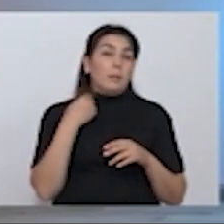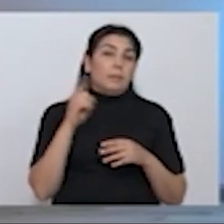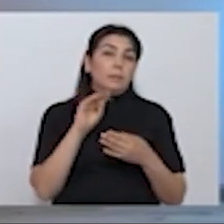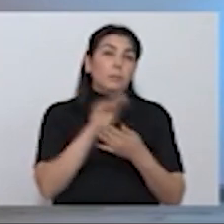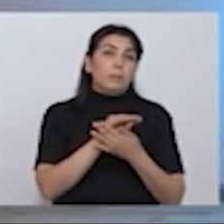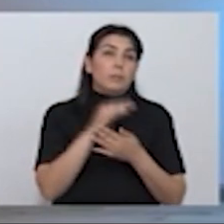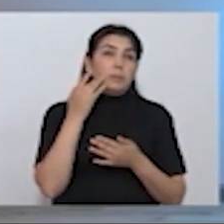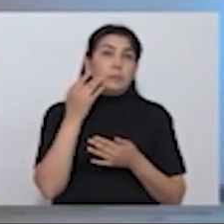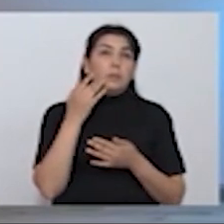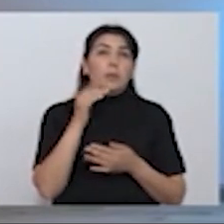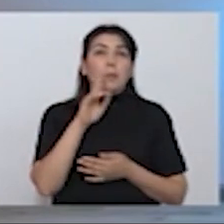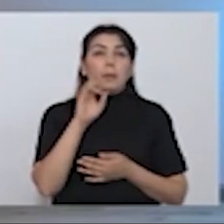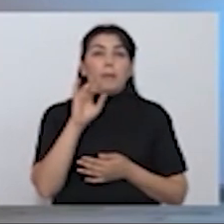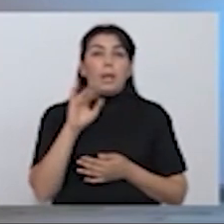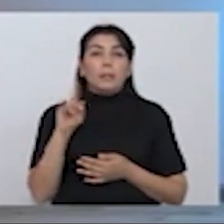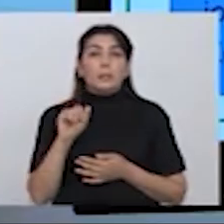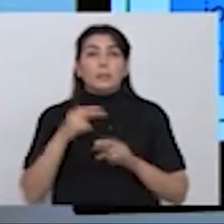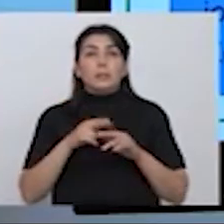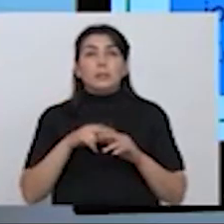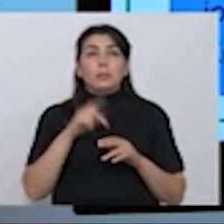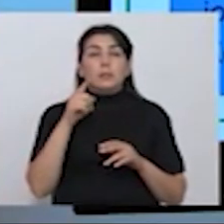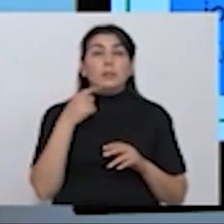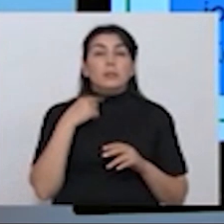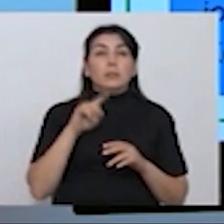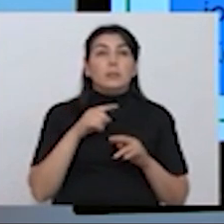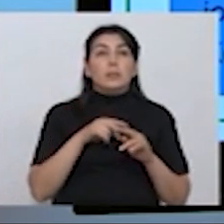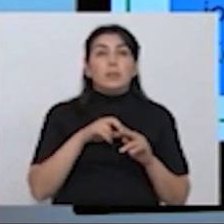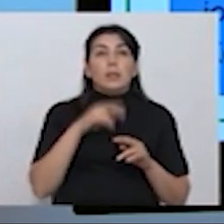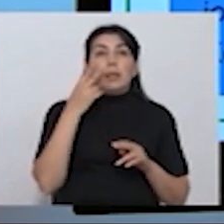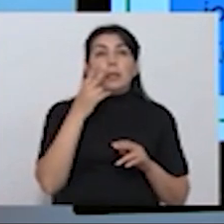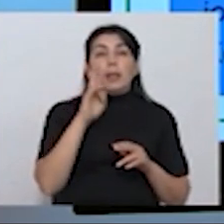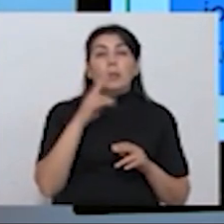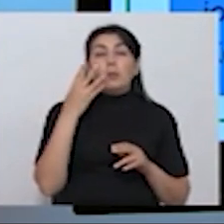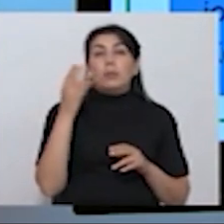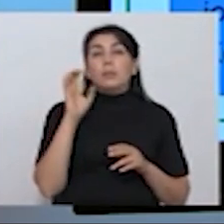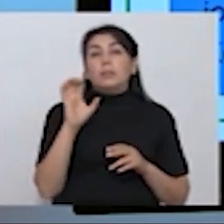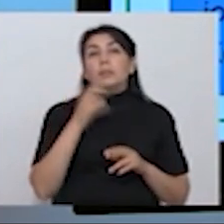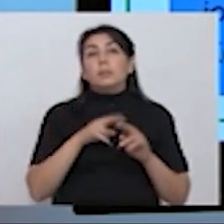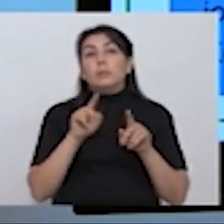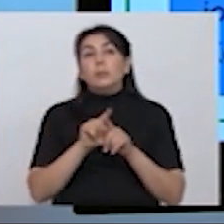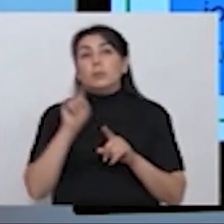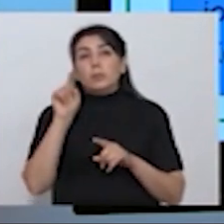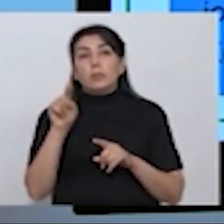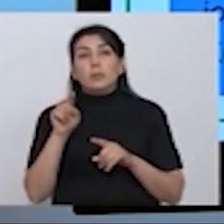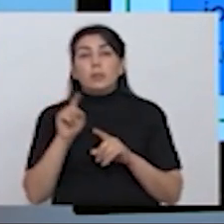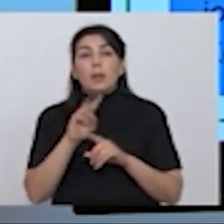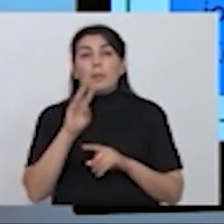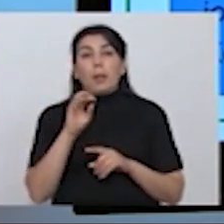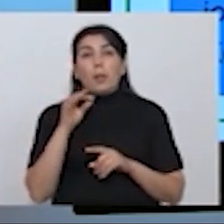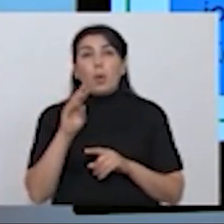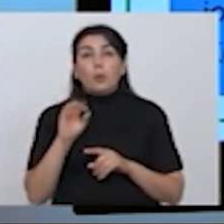qo'yib yoziladi. Profaza 1da xromosomalar nabori 2N 4S. Bunda ham xuddi